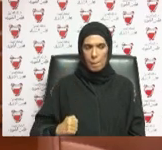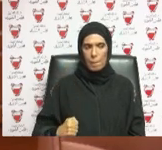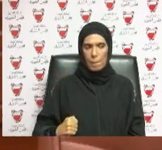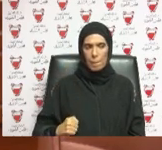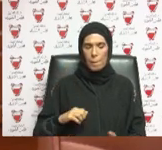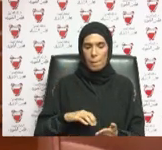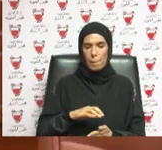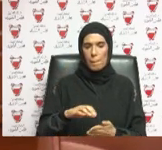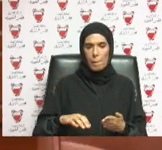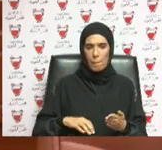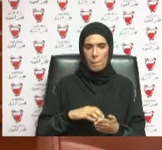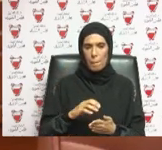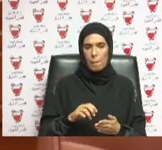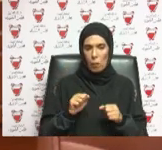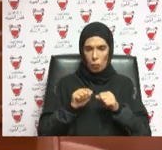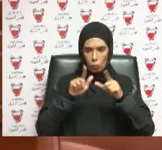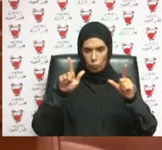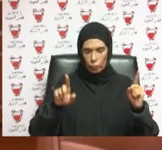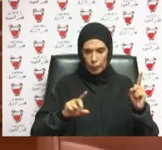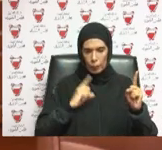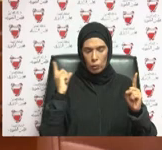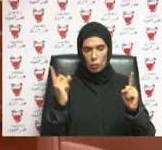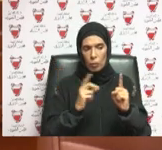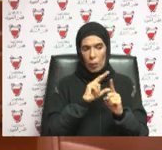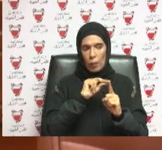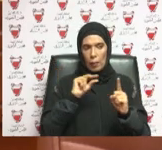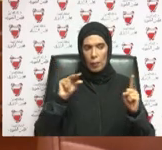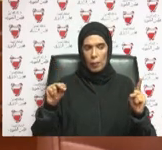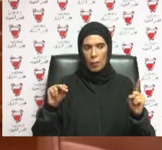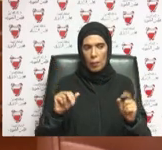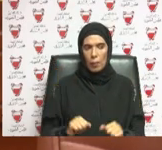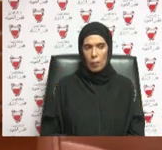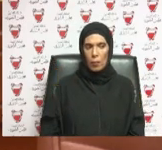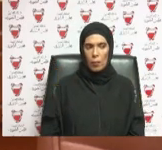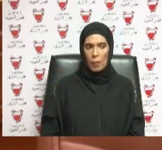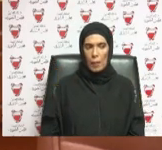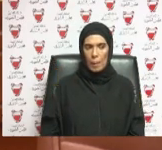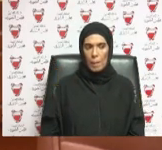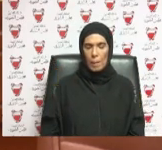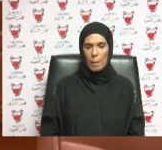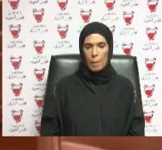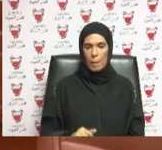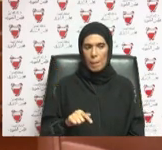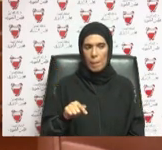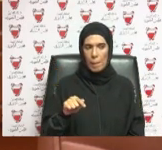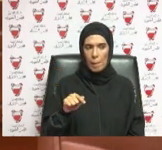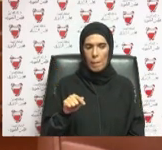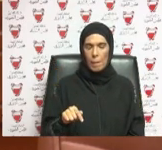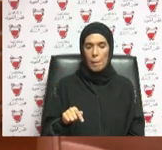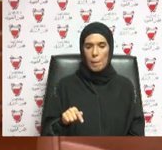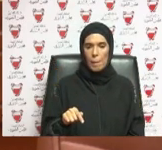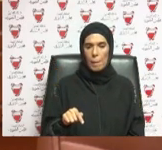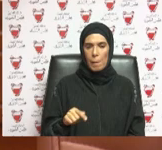محطة يشاد لها بالبنان على خارطة العالم. كان لسموه رؤية ثاقبة في قضايا الوطن، يضع